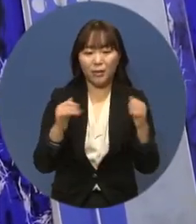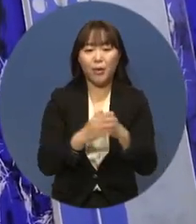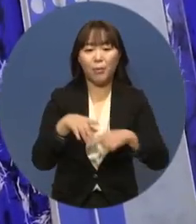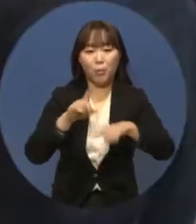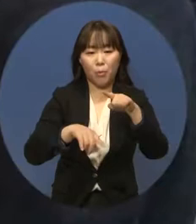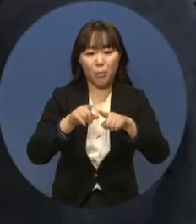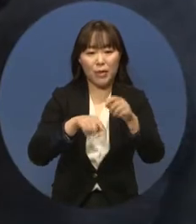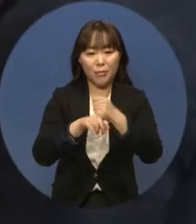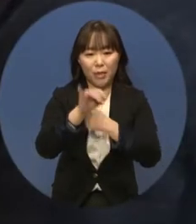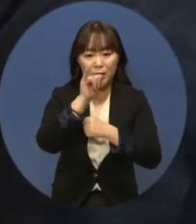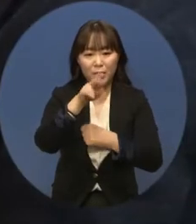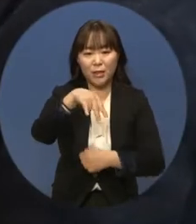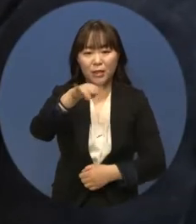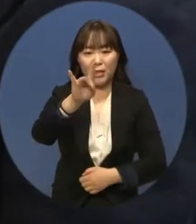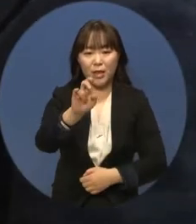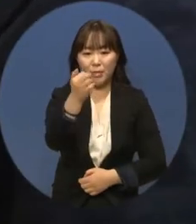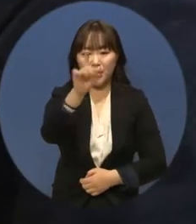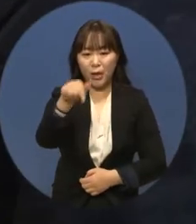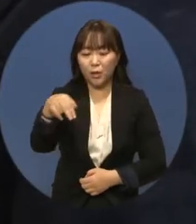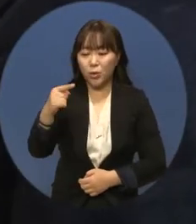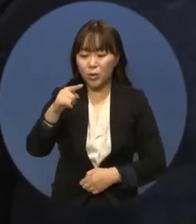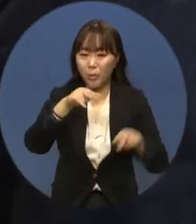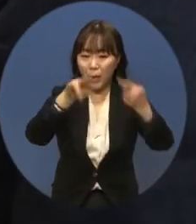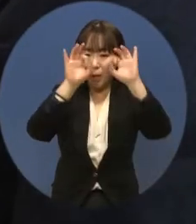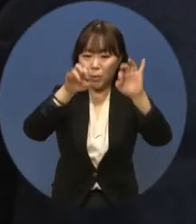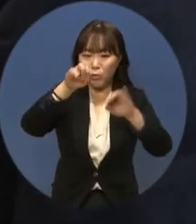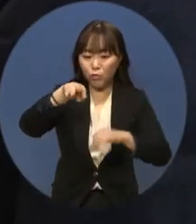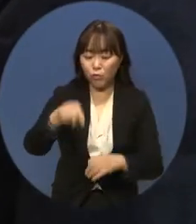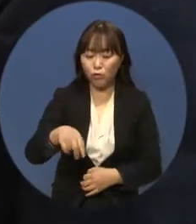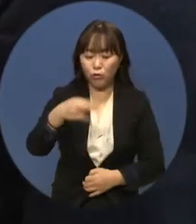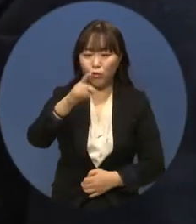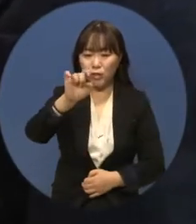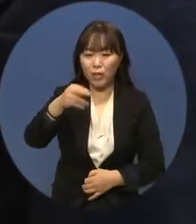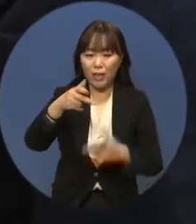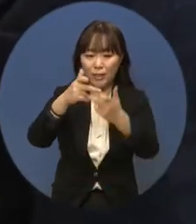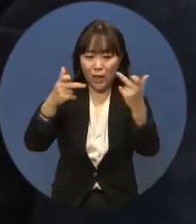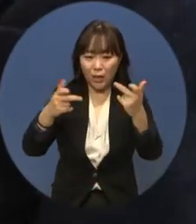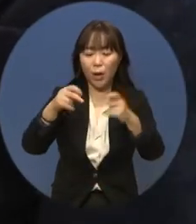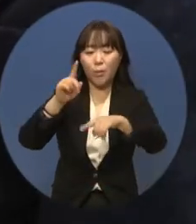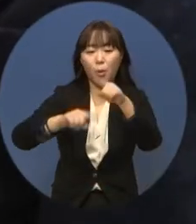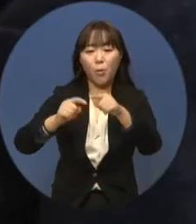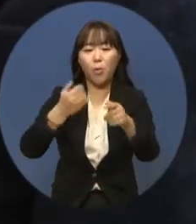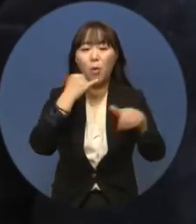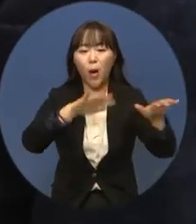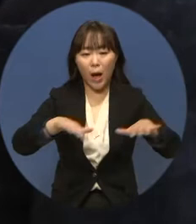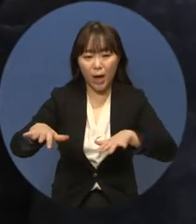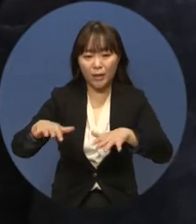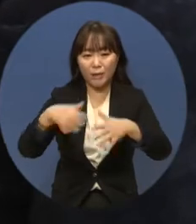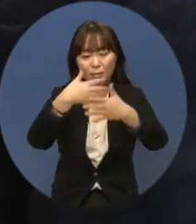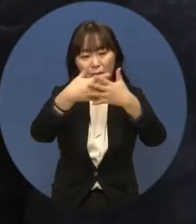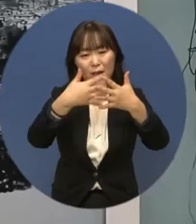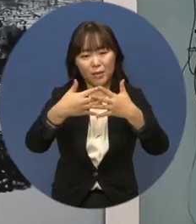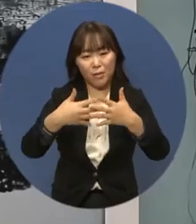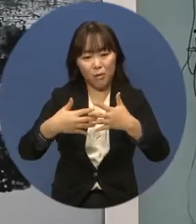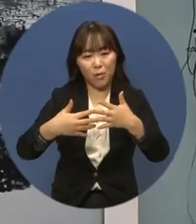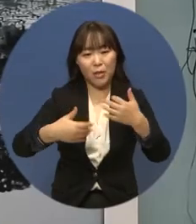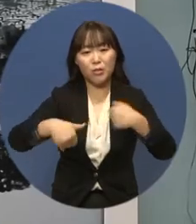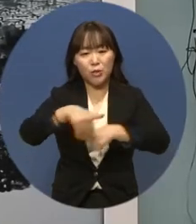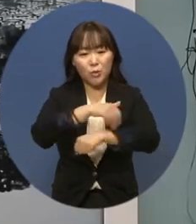상징인 삼학도에서 바라본 유달산과 목포항을 화폭에 담아내 이를